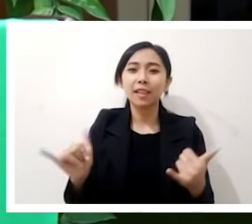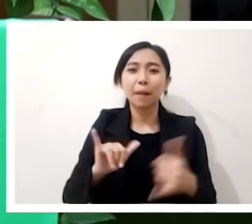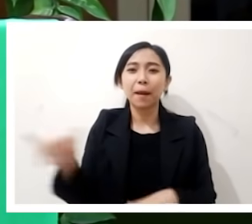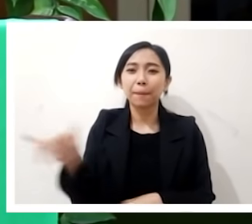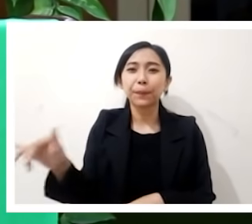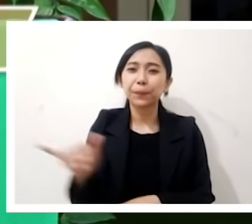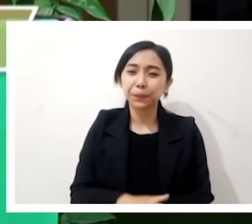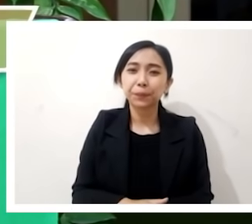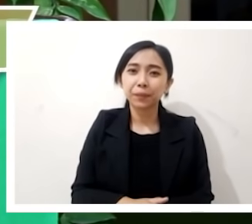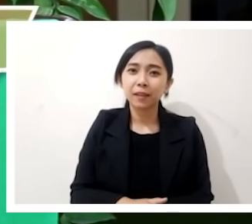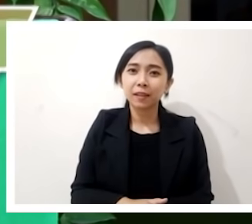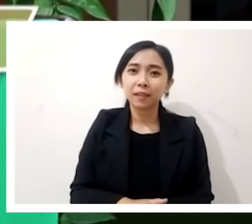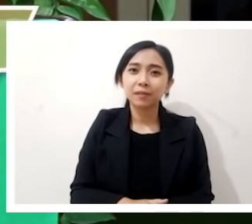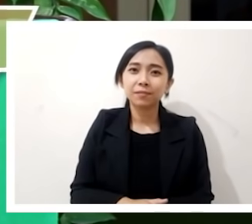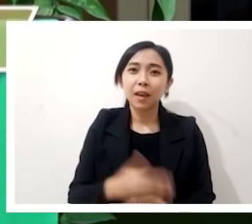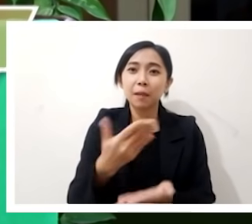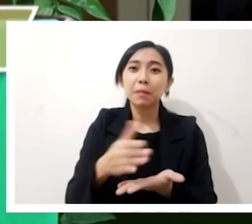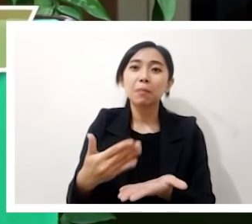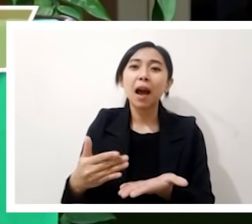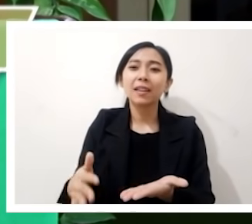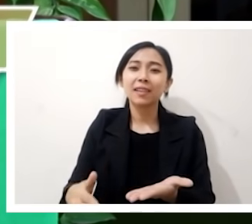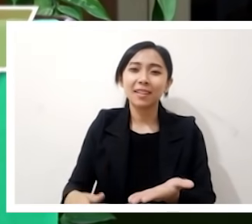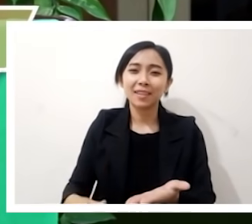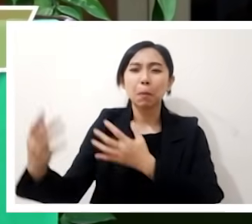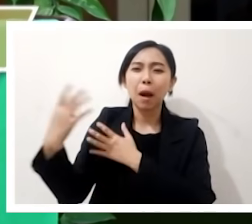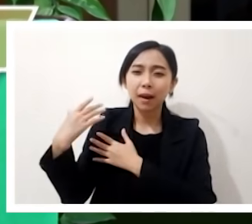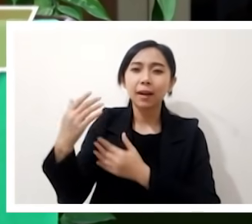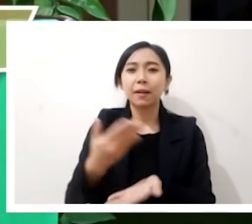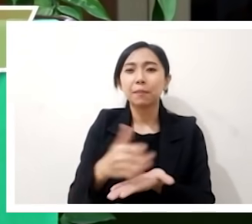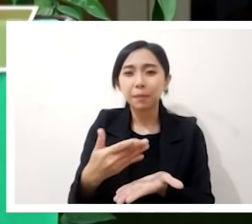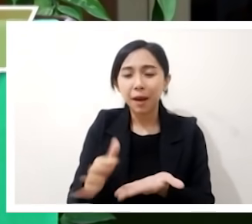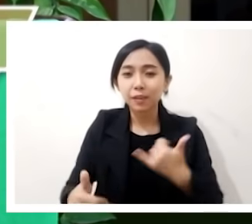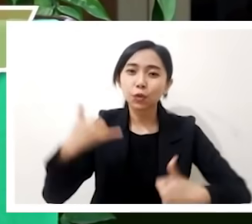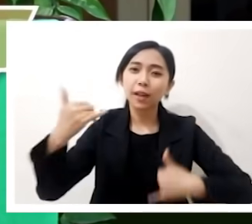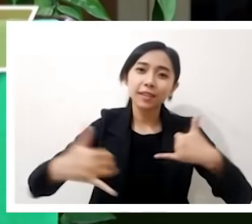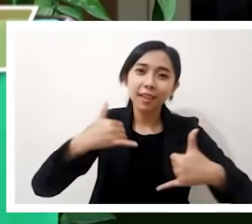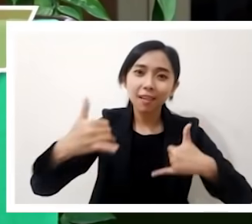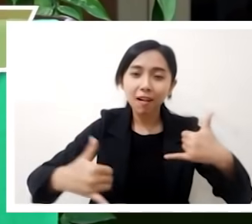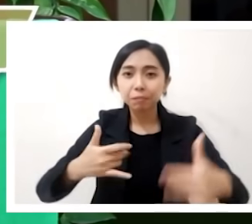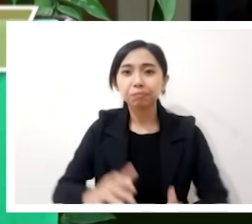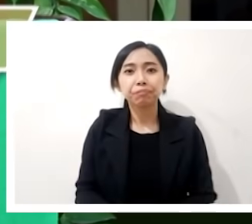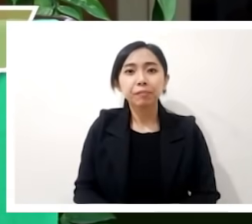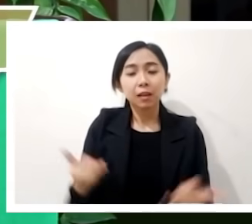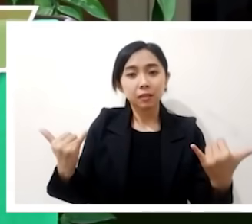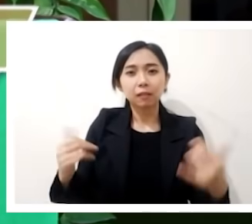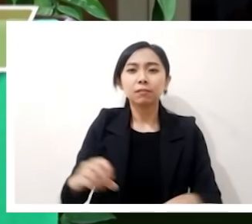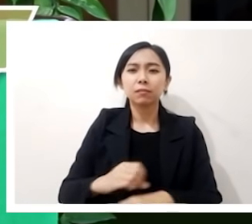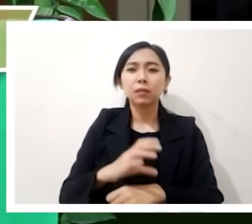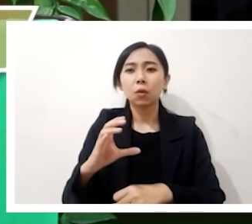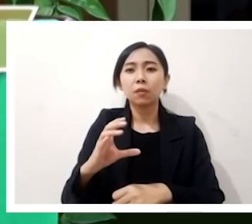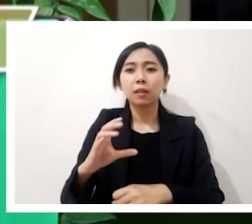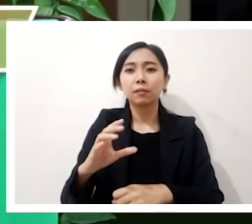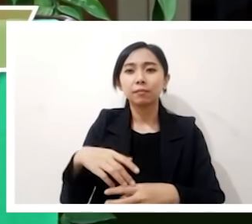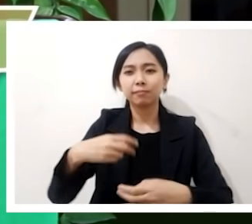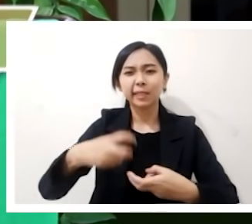Berbagai beban dan sukacita keluarga, terutama saat-saat menghadapi berbagai dampak pandemi sekarang ini,